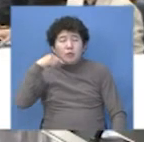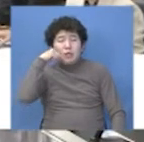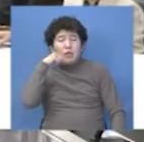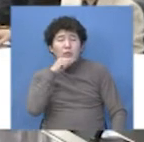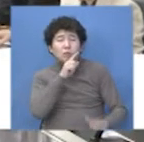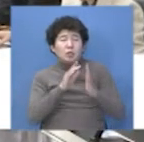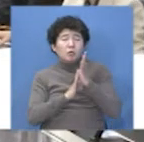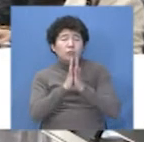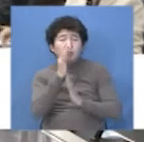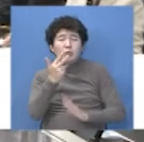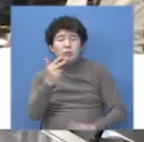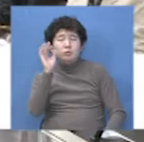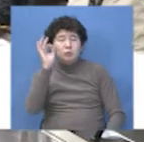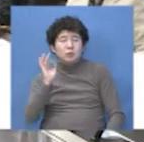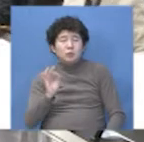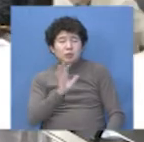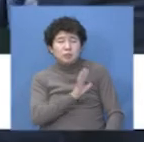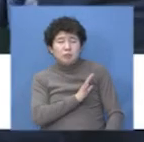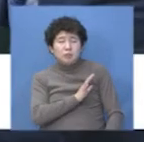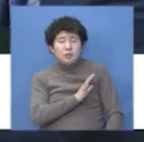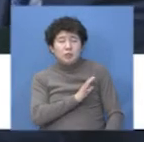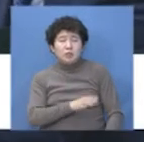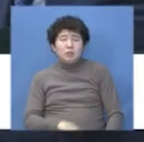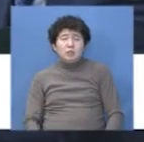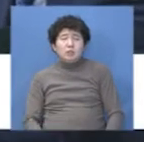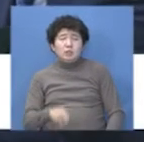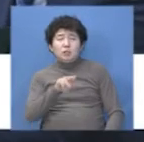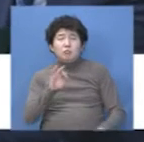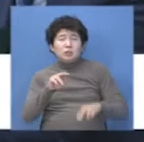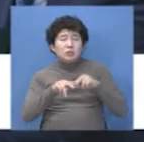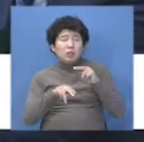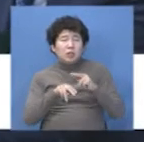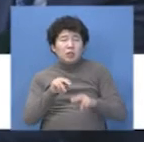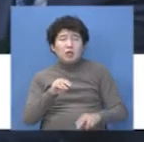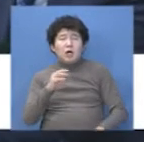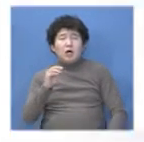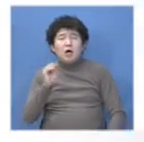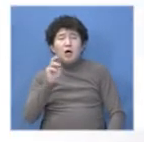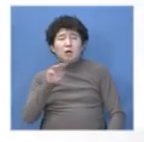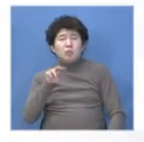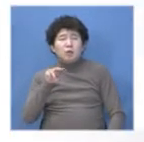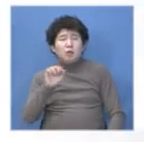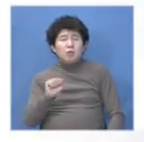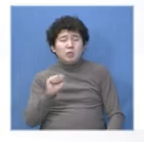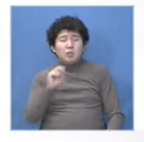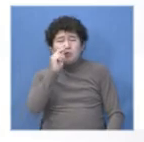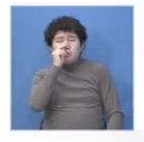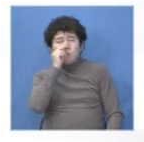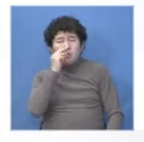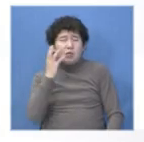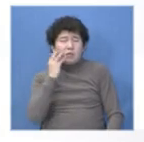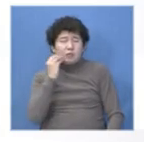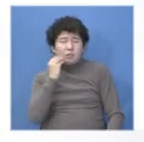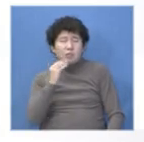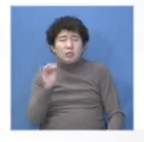составил около 3%. По привлечению инвестиций лидируют Алматинская, Акмолинская, Кызылординская области, Алматы и Шымкент. Растет